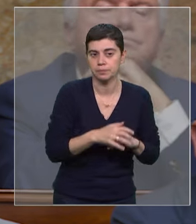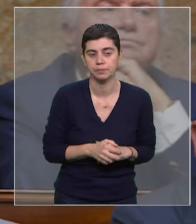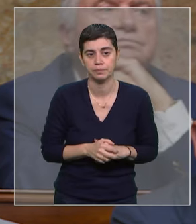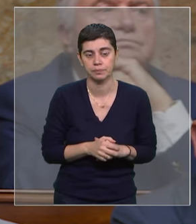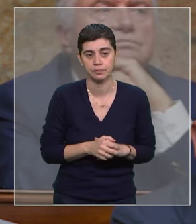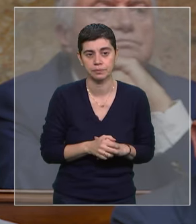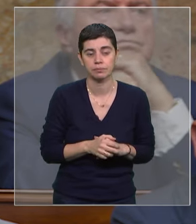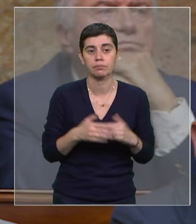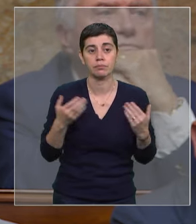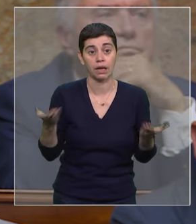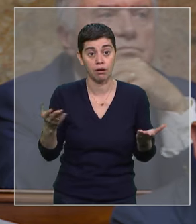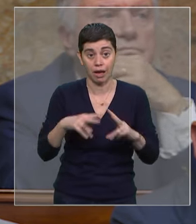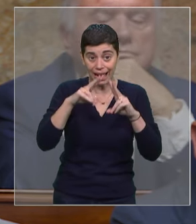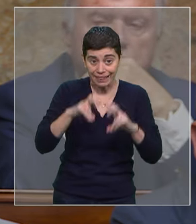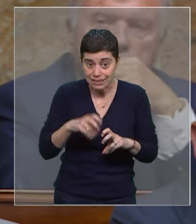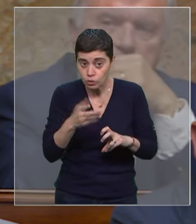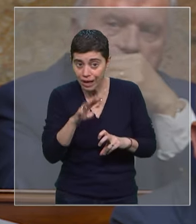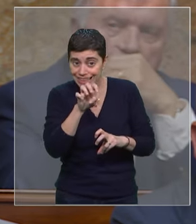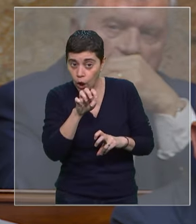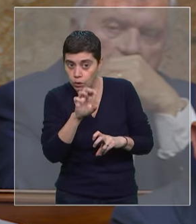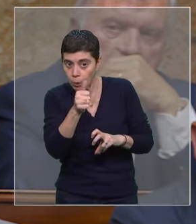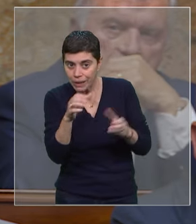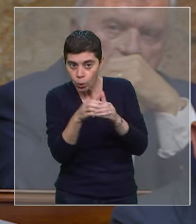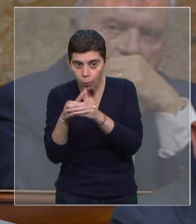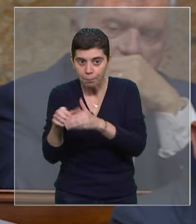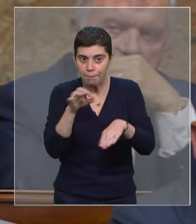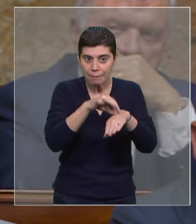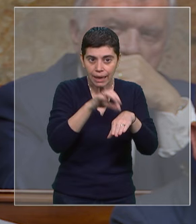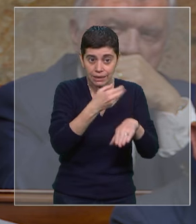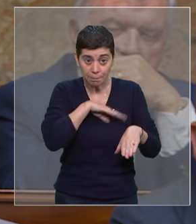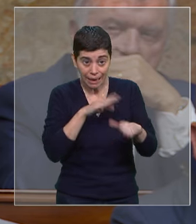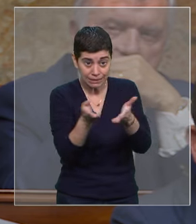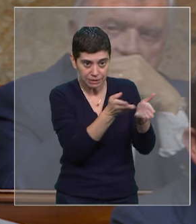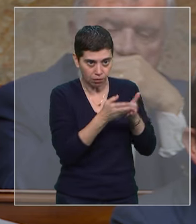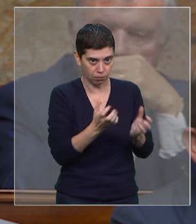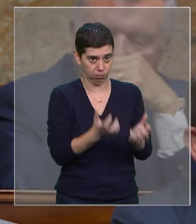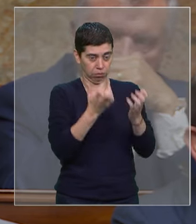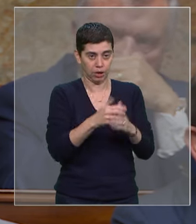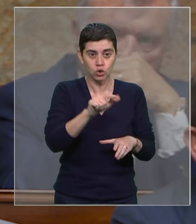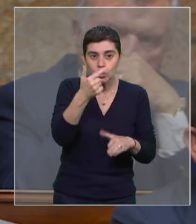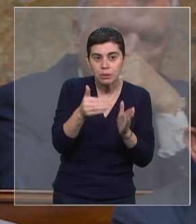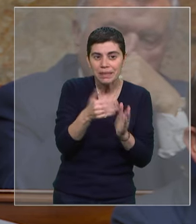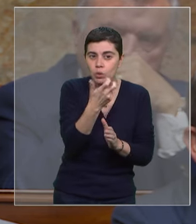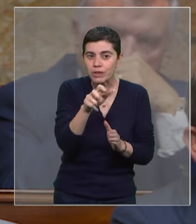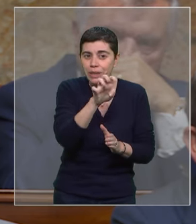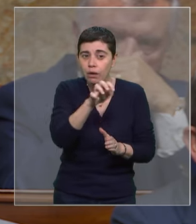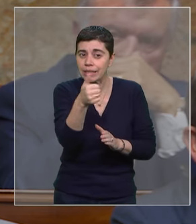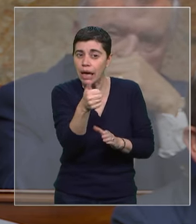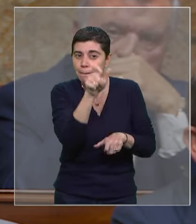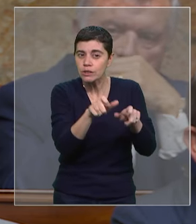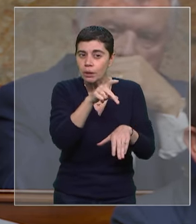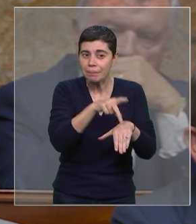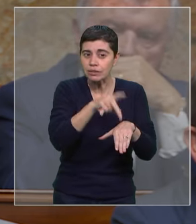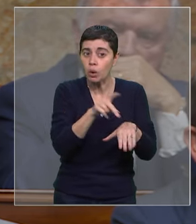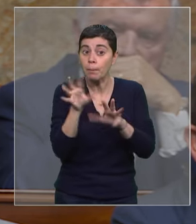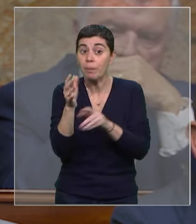ce titre, l'analyse des 40 premiers groupes homogènes de malades par établissement est édifiante. 12 341 patients en moyenne